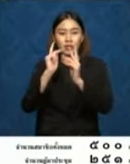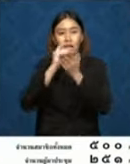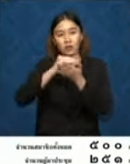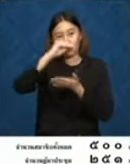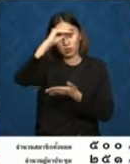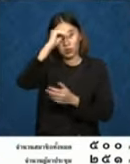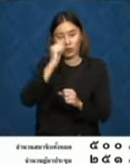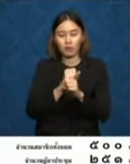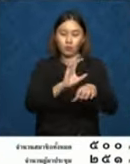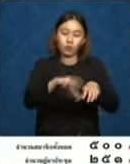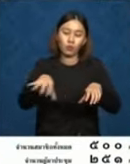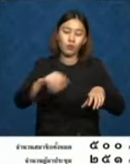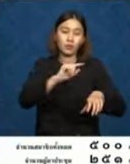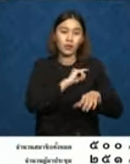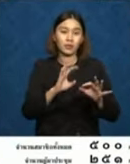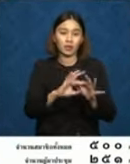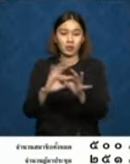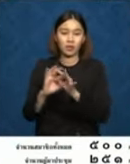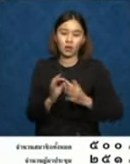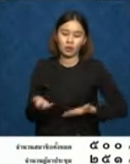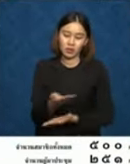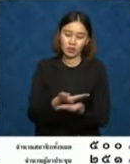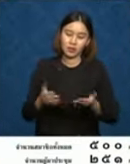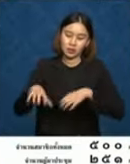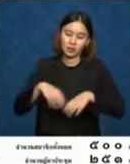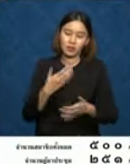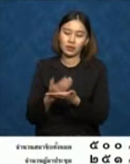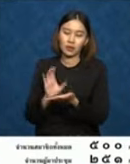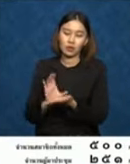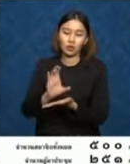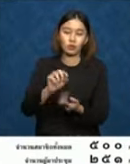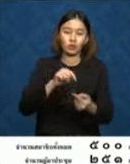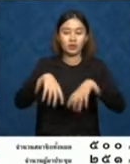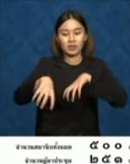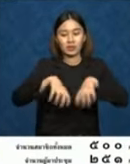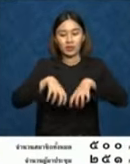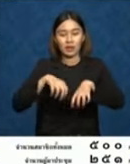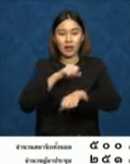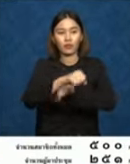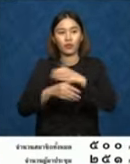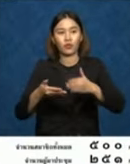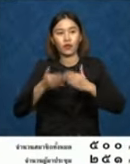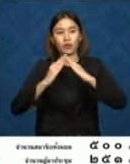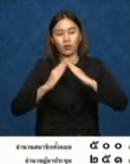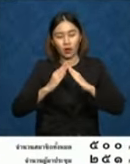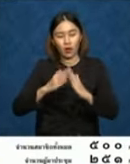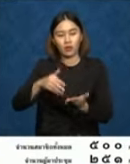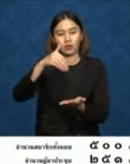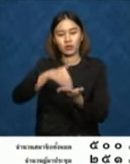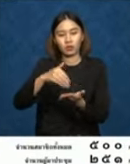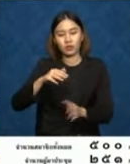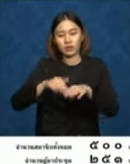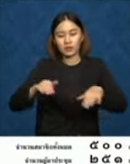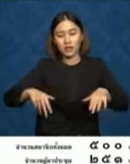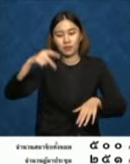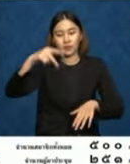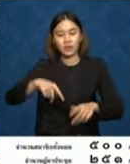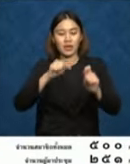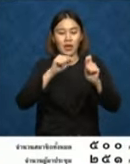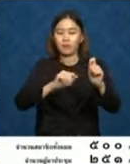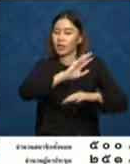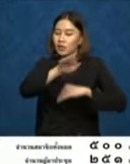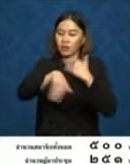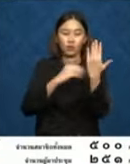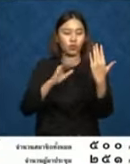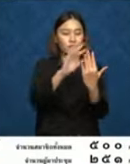การและหน่วยงานที่เกี่ยวข้องได้พิจารณาจัดสรรงบประมาณในการบริหารและก่อสร้างศูนย์การศึกษาเด็กพิเศษประจำอำเภอทุกแห่งทั่วประเท